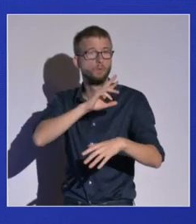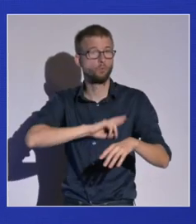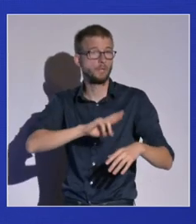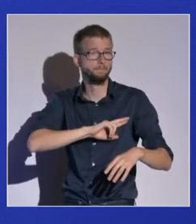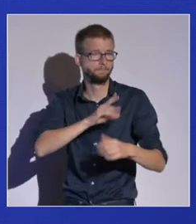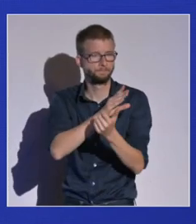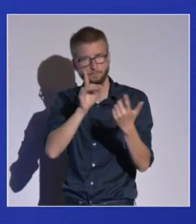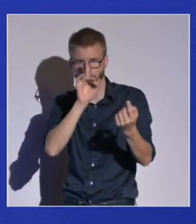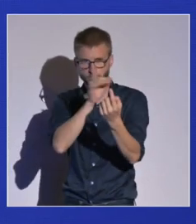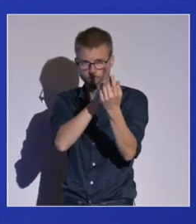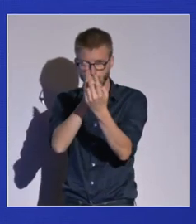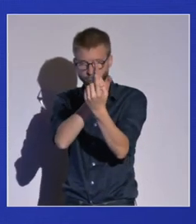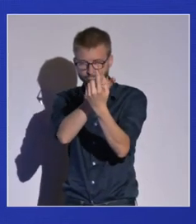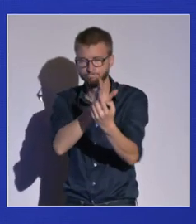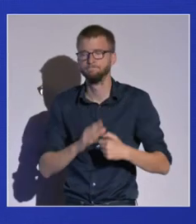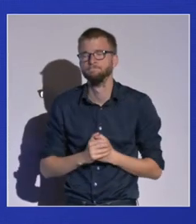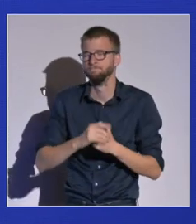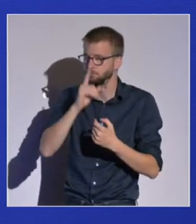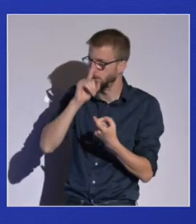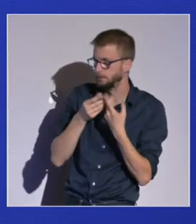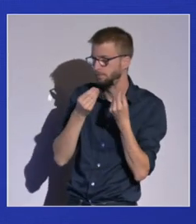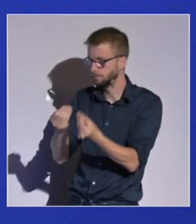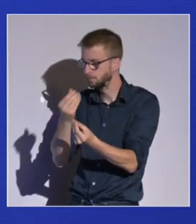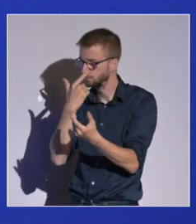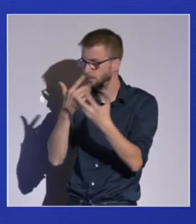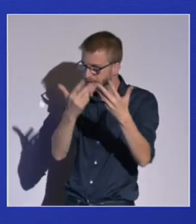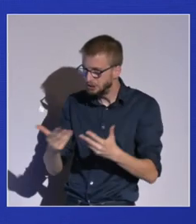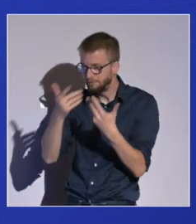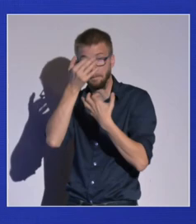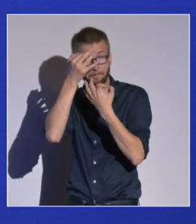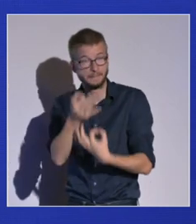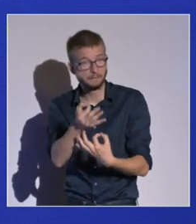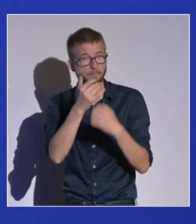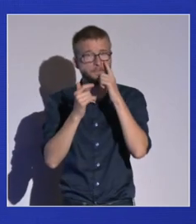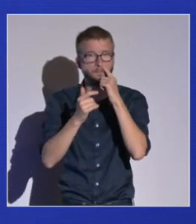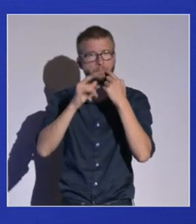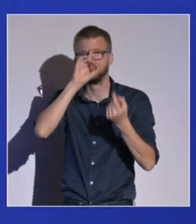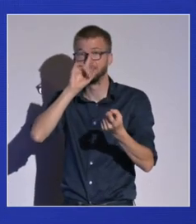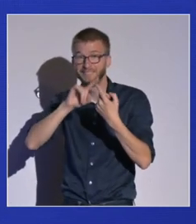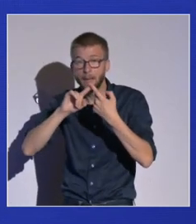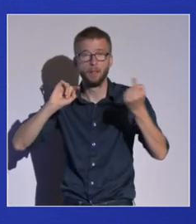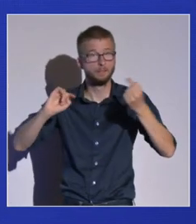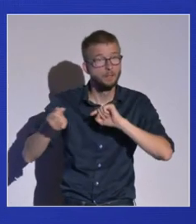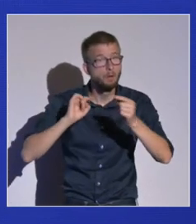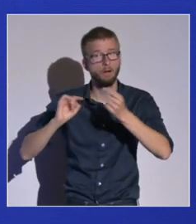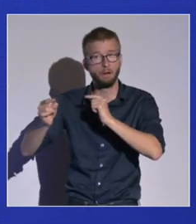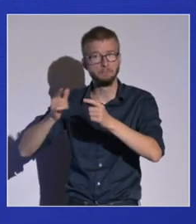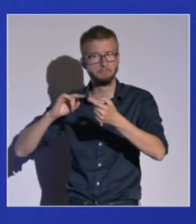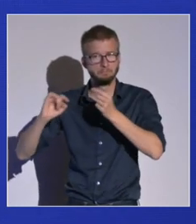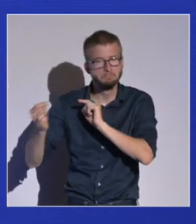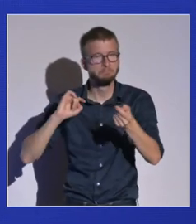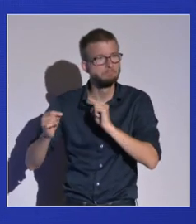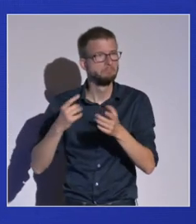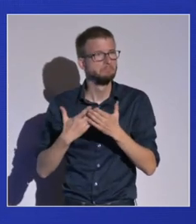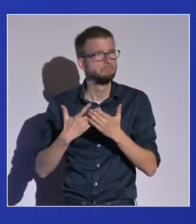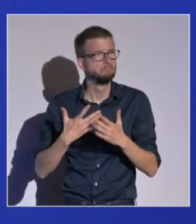pour leur donner des chiffres précis sur un débat que nous avons eu, qui était incroyable pour